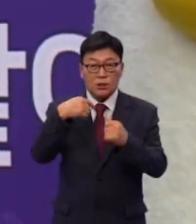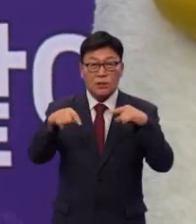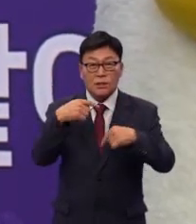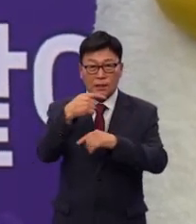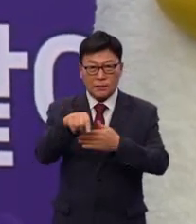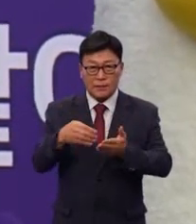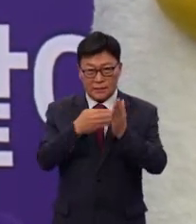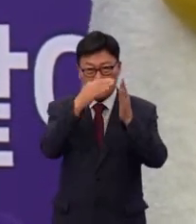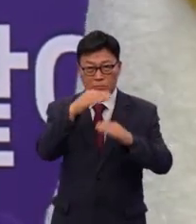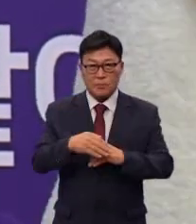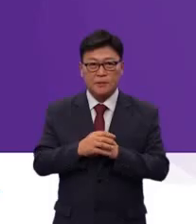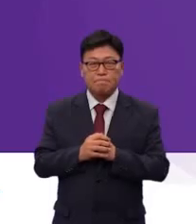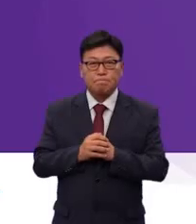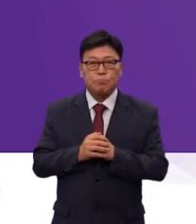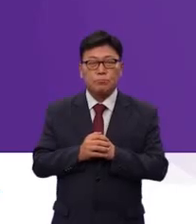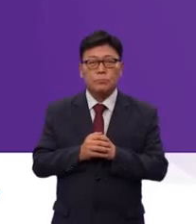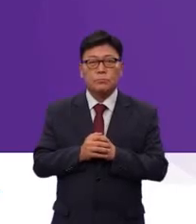제안 보시겠습니다.